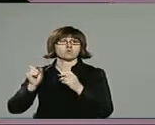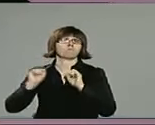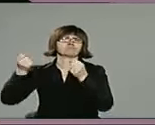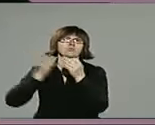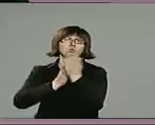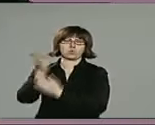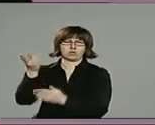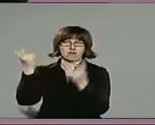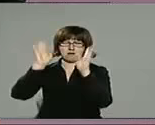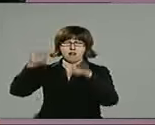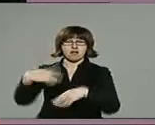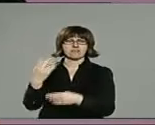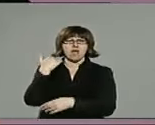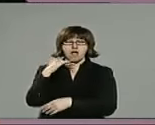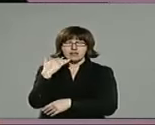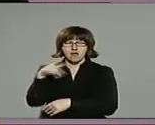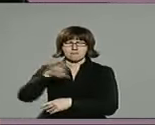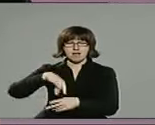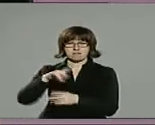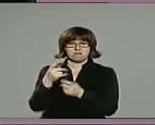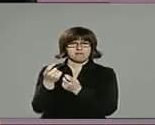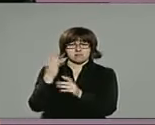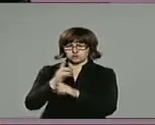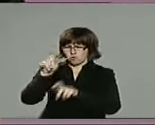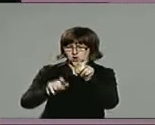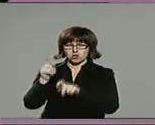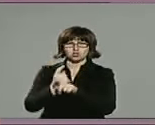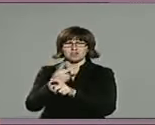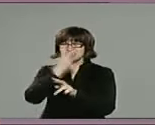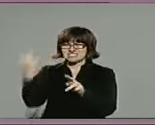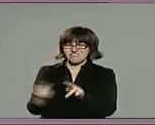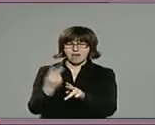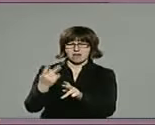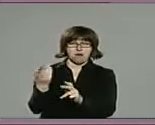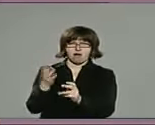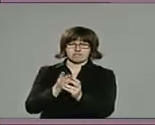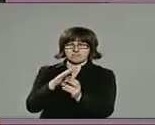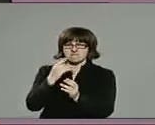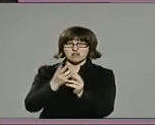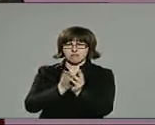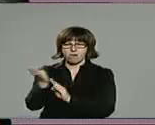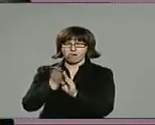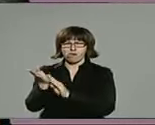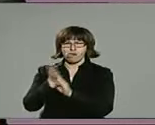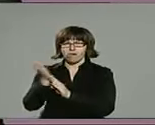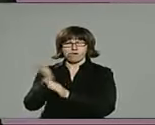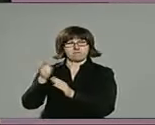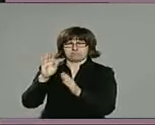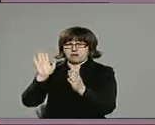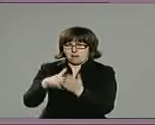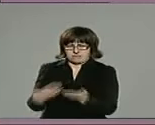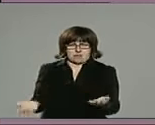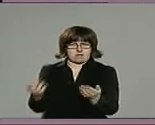durch. Dafür haben Angela Merkel und ihre Hinterzimmerkoalition in nur 2 Jahren leider zahlreiche Belege geliefert.